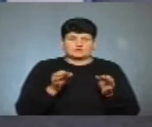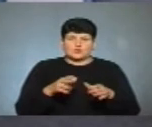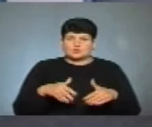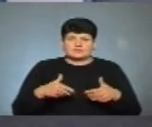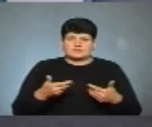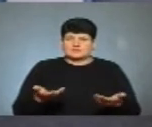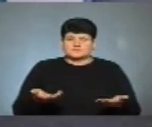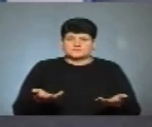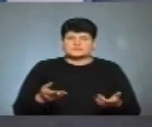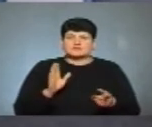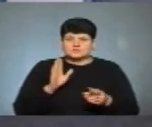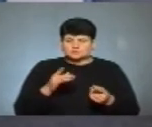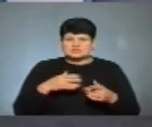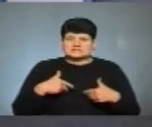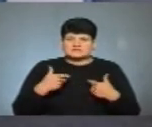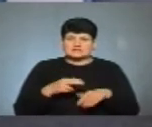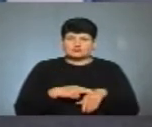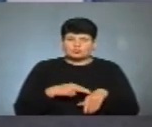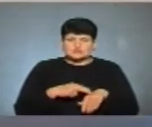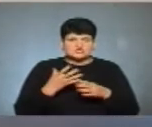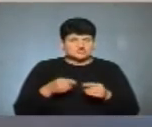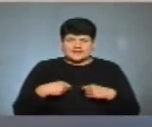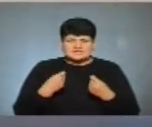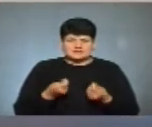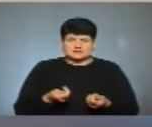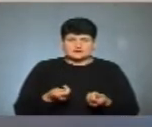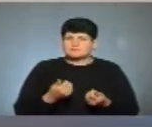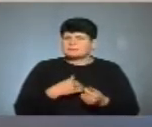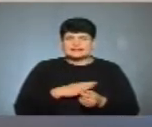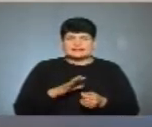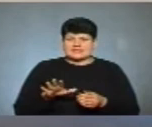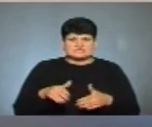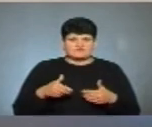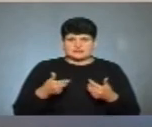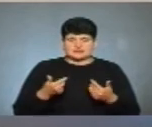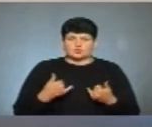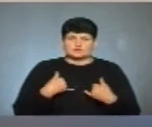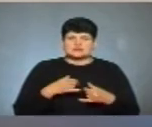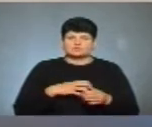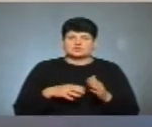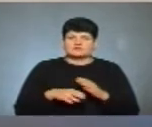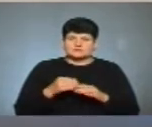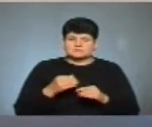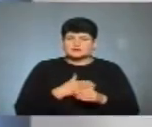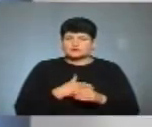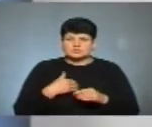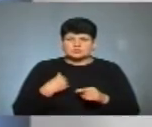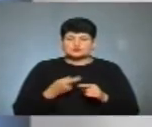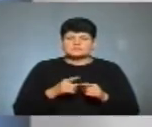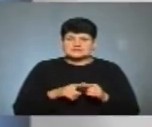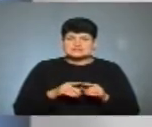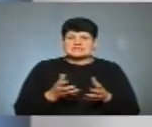тобто ви кажете, що будете звертатися до поліції, ще не зверталися? Ми не зверталися, тому що у нас були вибори, і ми не хотіли, щоб це сприймалося